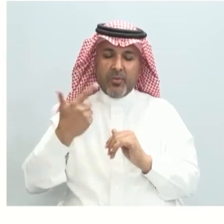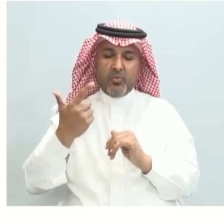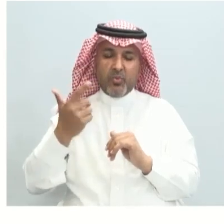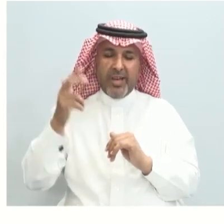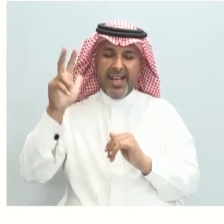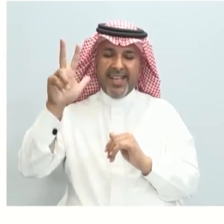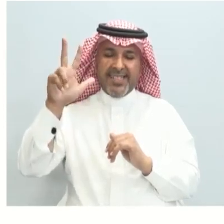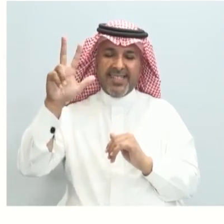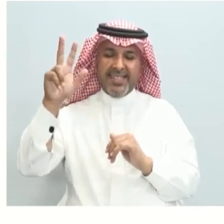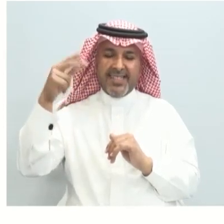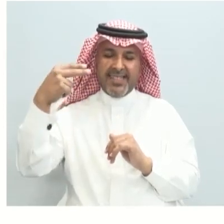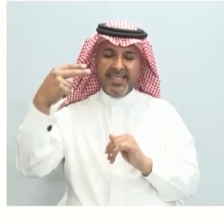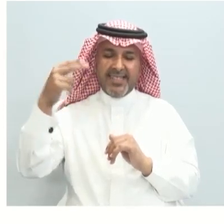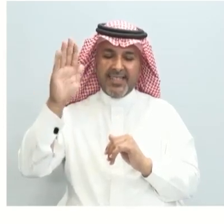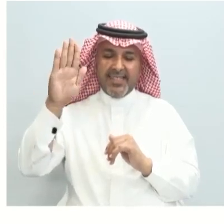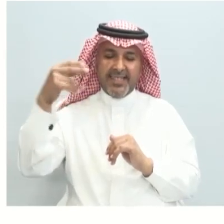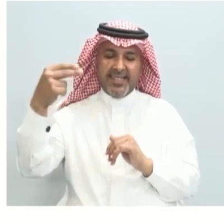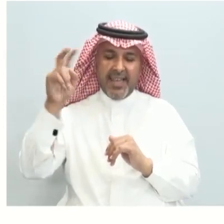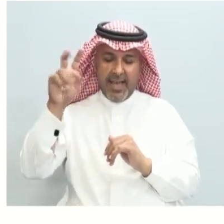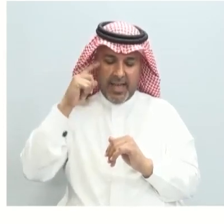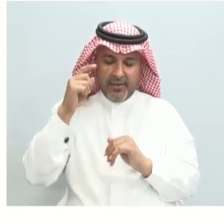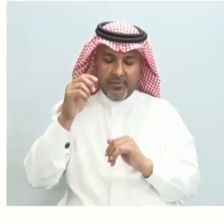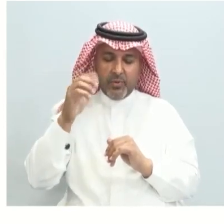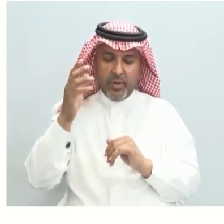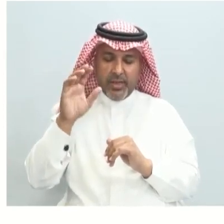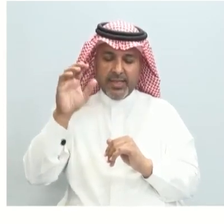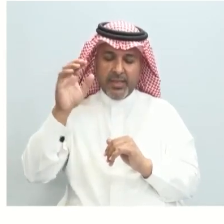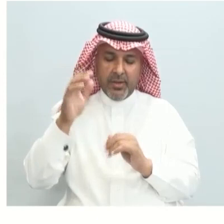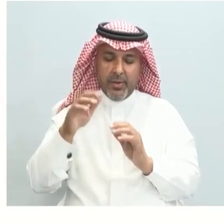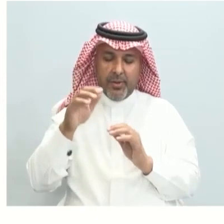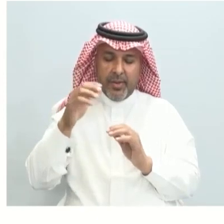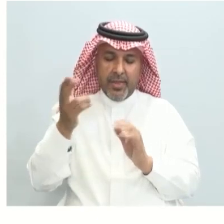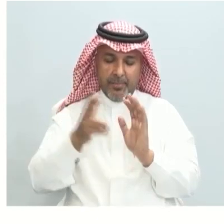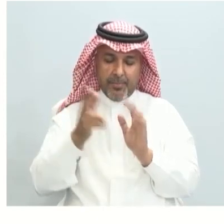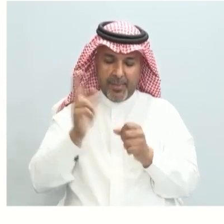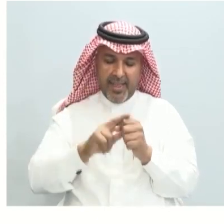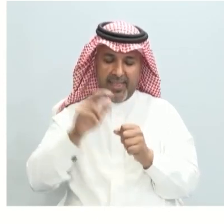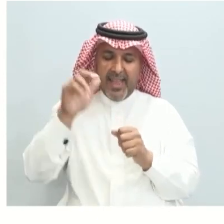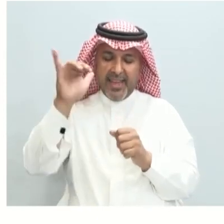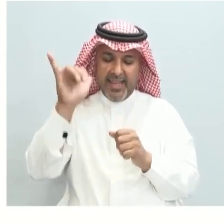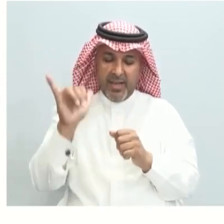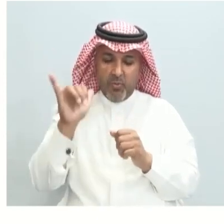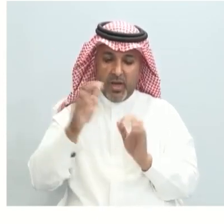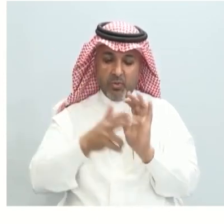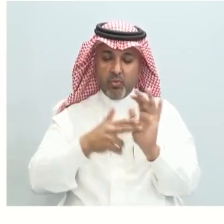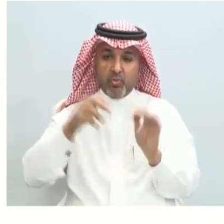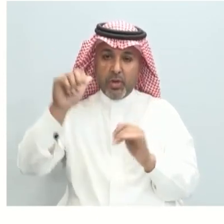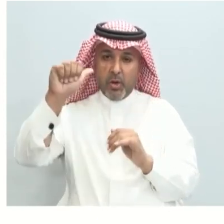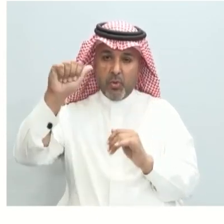السعة والبي دائماً ما تؤثر على طول الدورة. فذكرنا أن السعة